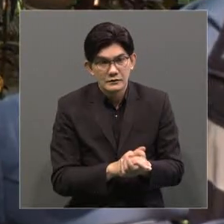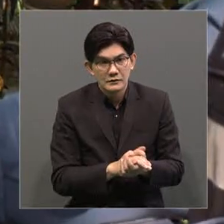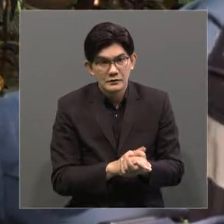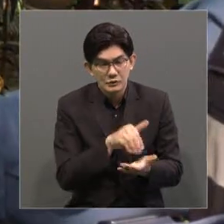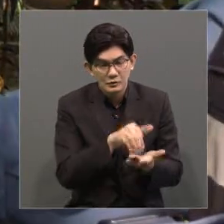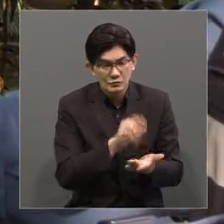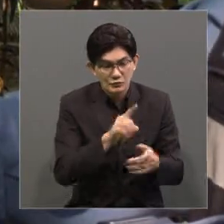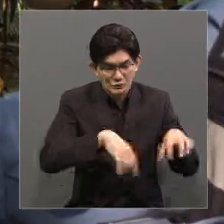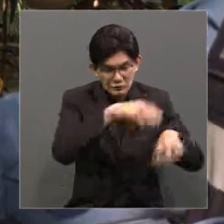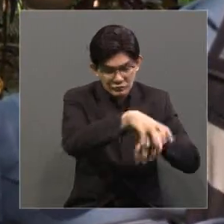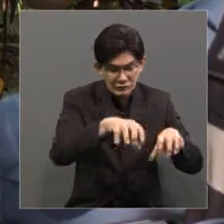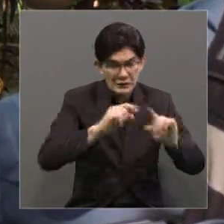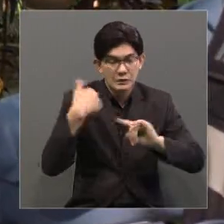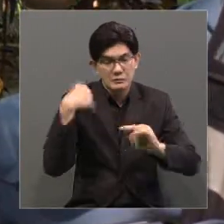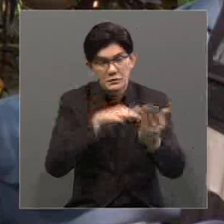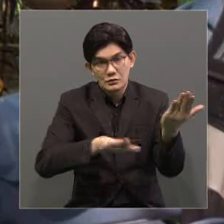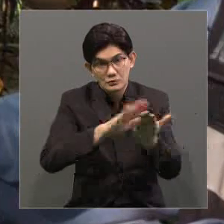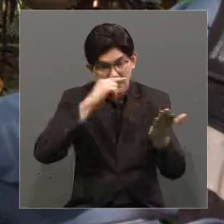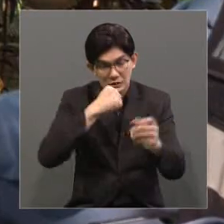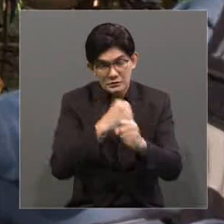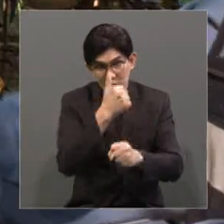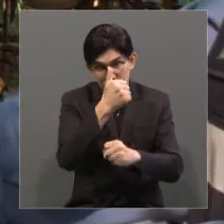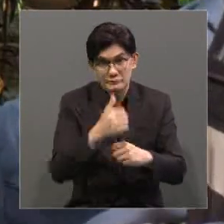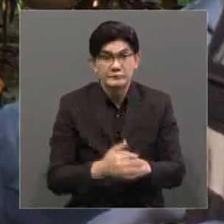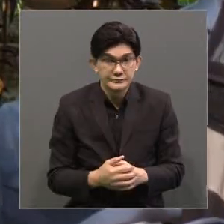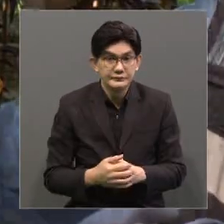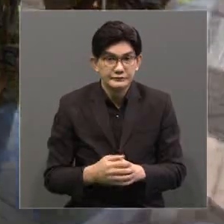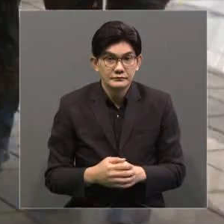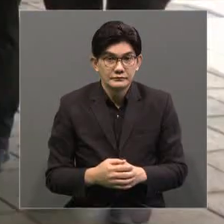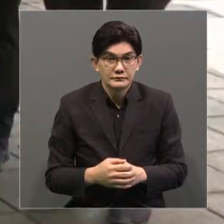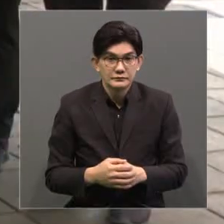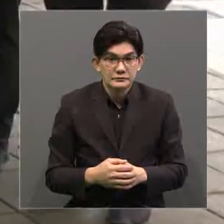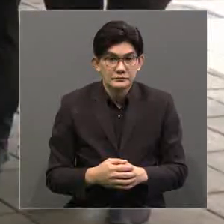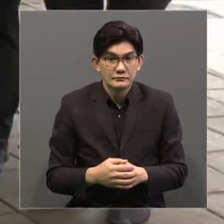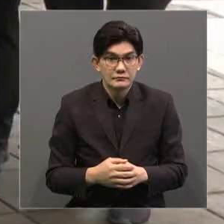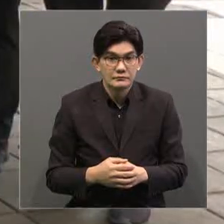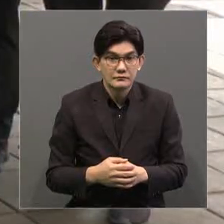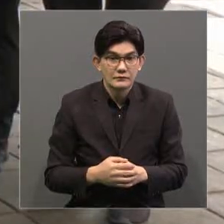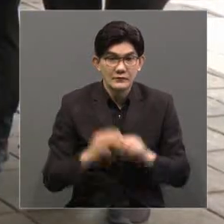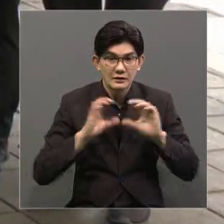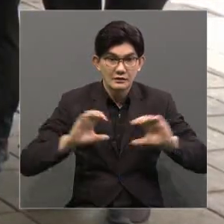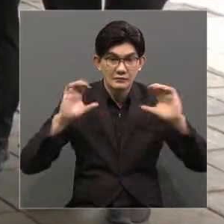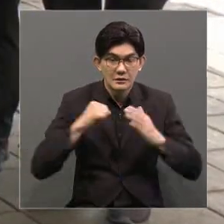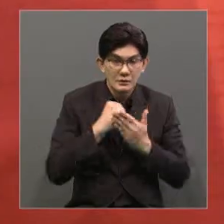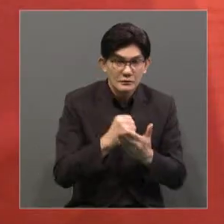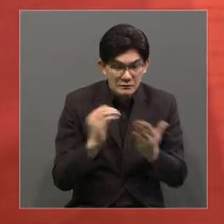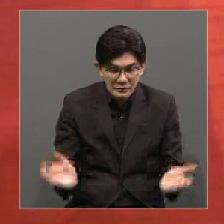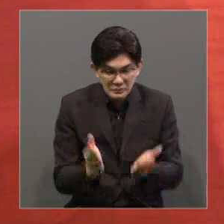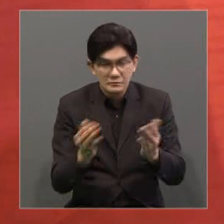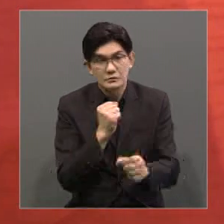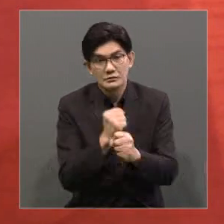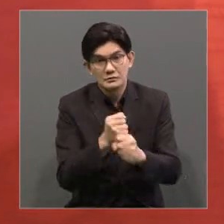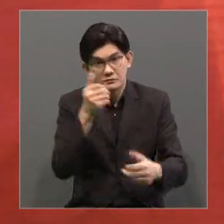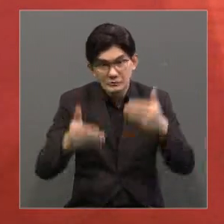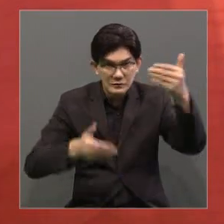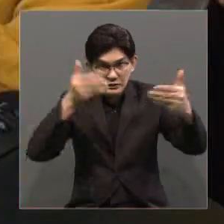น่วยงานของอาชีพศึกษาทั่วประเทศเนี่ยสามารถซ่อมได้ครับท่านครับ ขณะเดียวกันภาครัฐก็มีส่วนช่วยสนับสนุนการดำเนินกิจกร